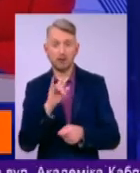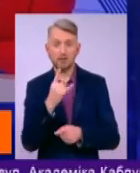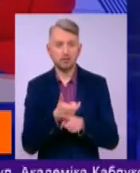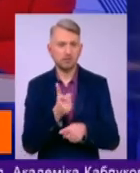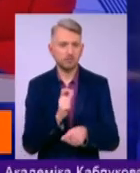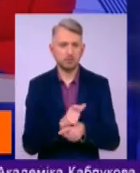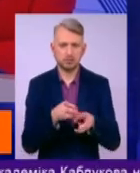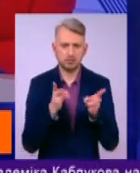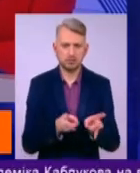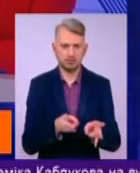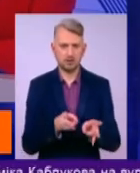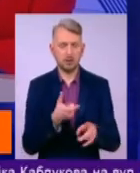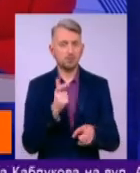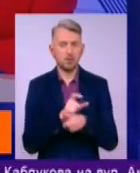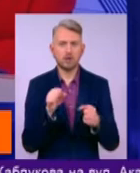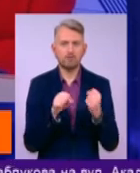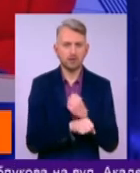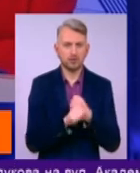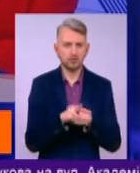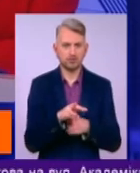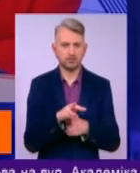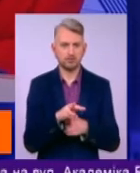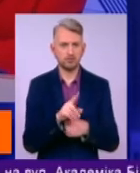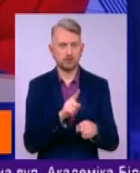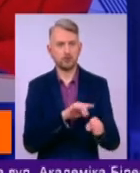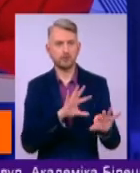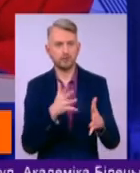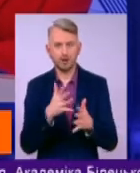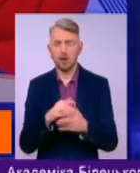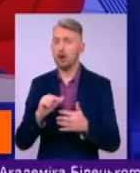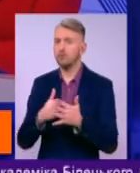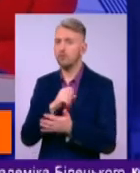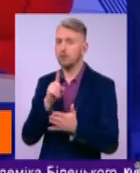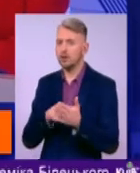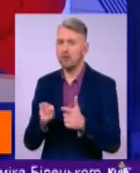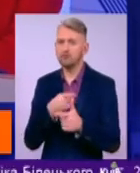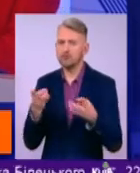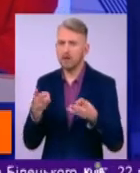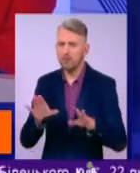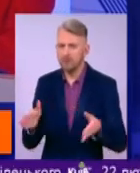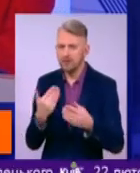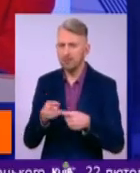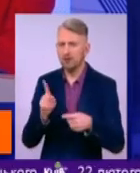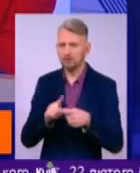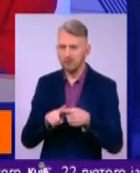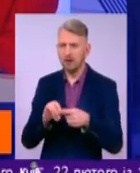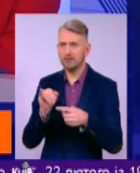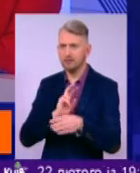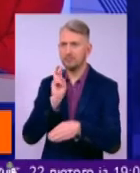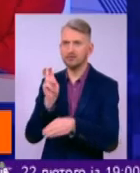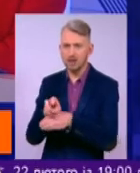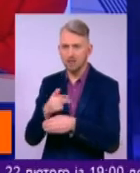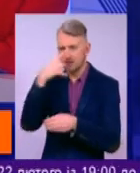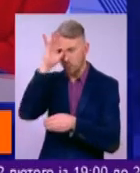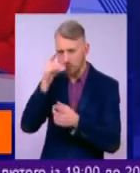може бути травматичним, ніж так те, що відбувалося. Ви знову прийшли до питання, так чи варто піднімати це, йти до правоохоронних органів,